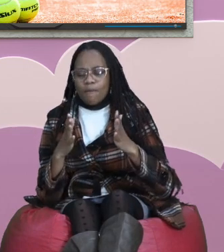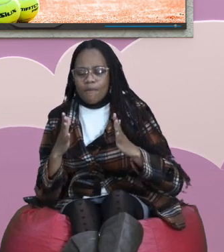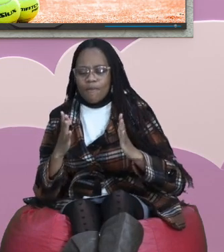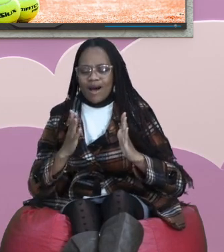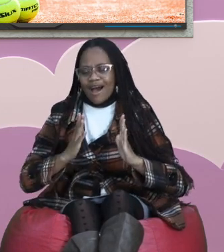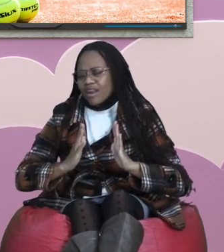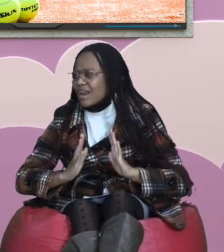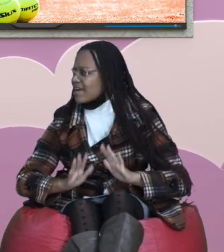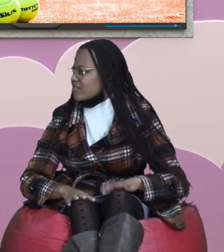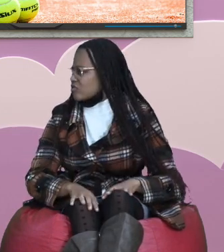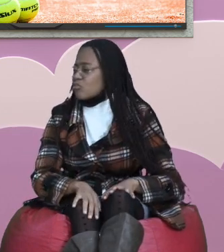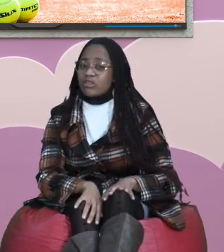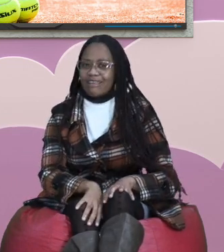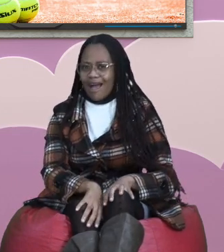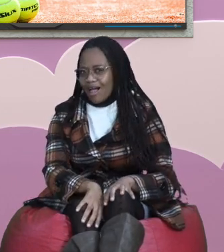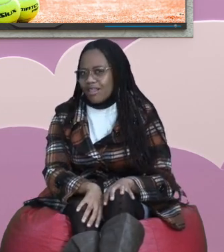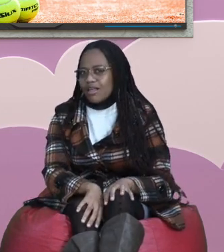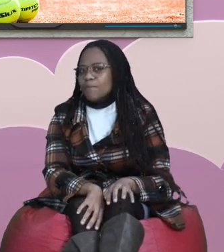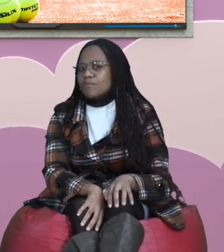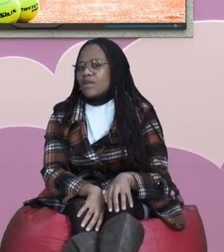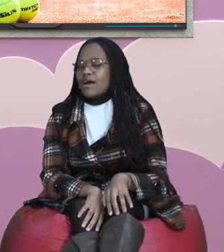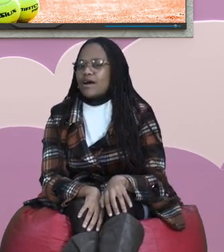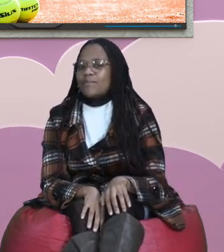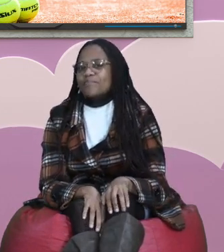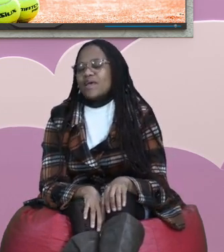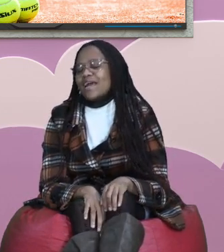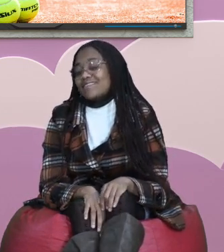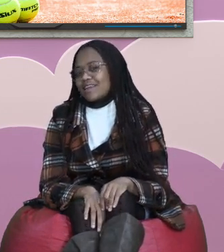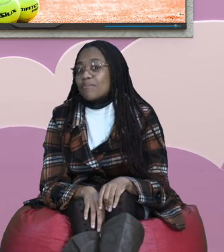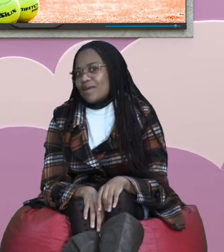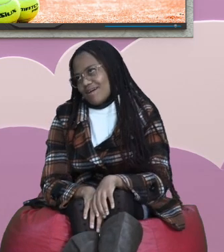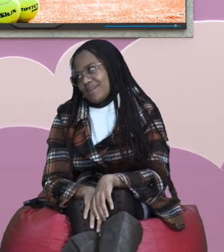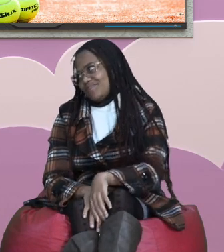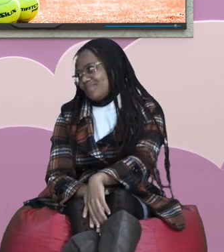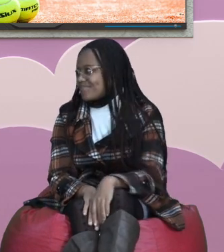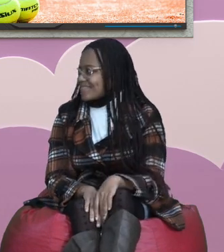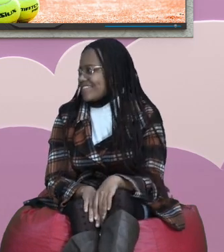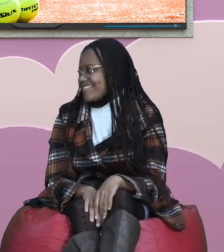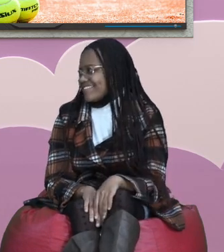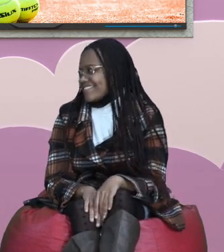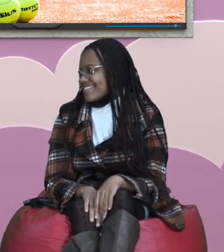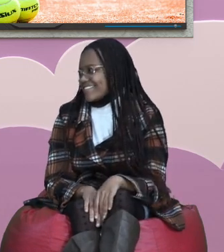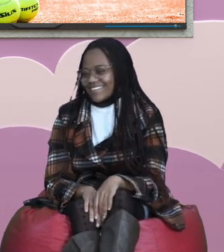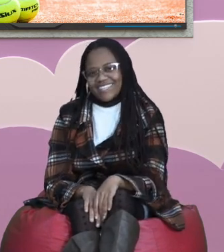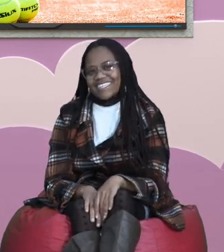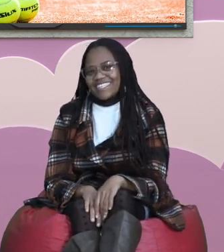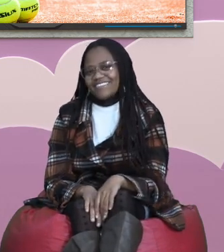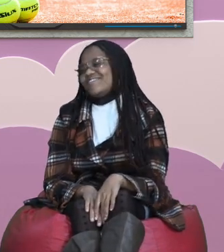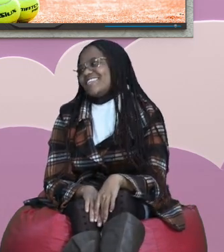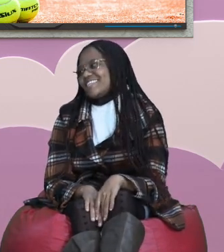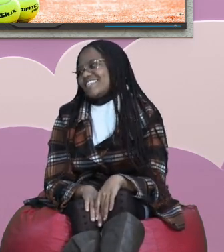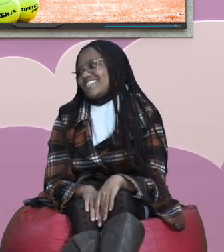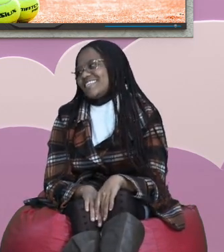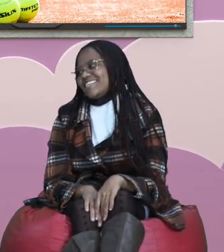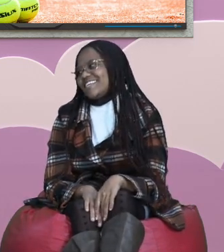lekker maar soos 'n model. En sy trek pink aan. Ek dink jy weet wie dit is.